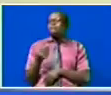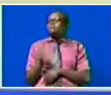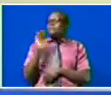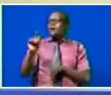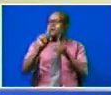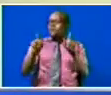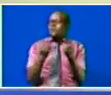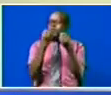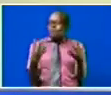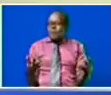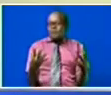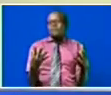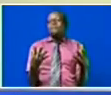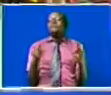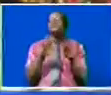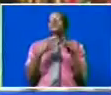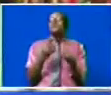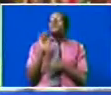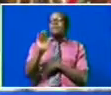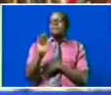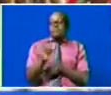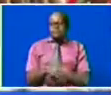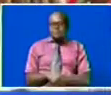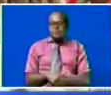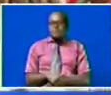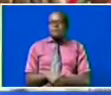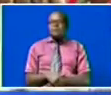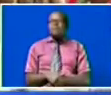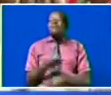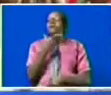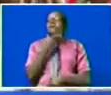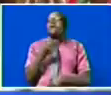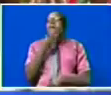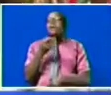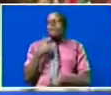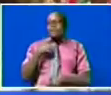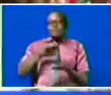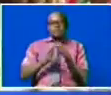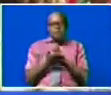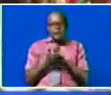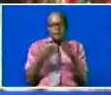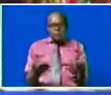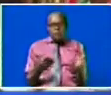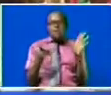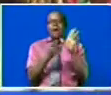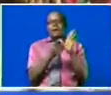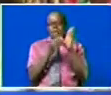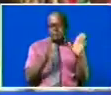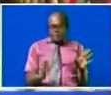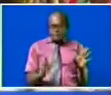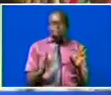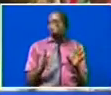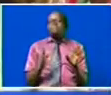chungu nzima kwa na familia. Like daddy wanted me to grow to be a doctor.